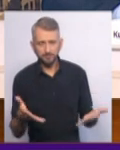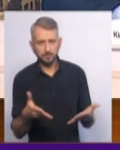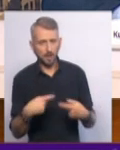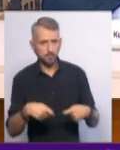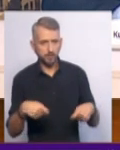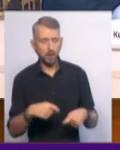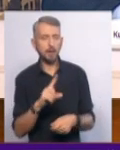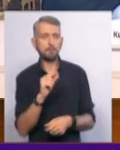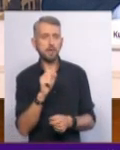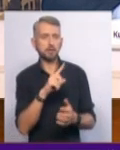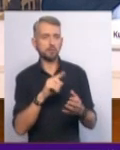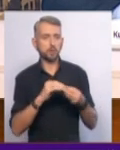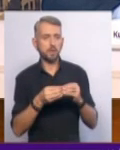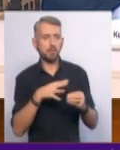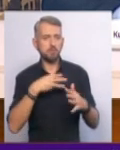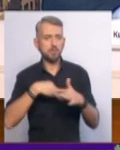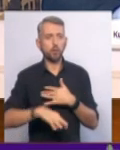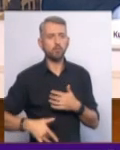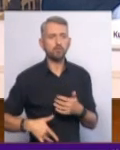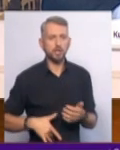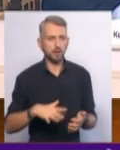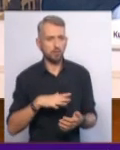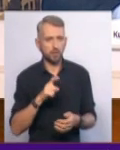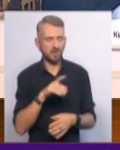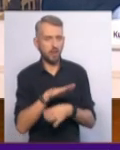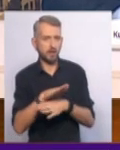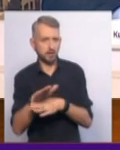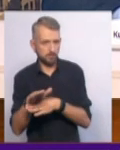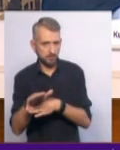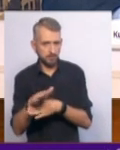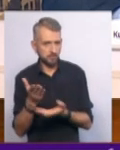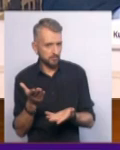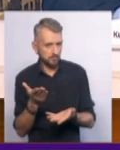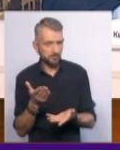Перша була проблема там на метро Печерську з малими архітектурними формами. Угу.